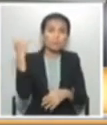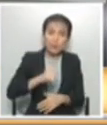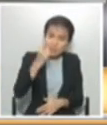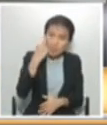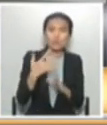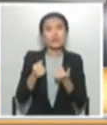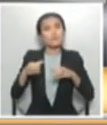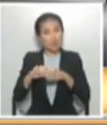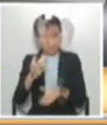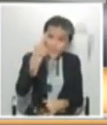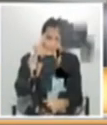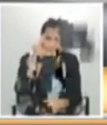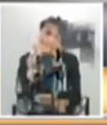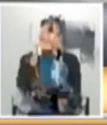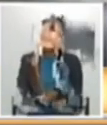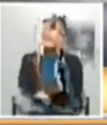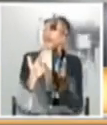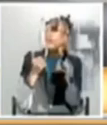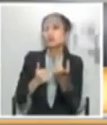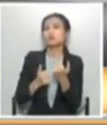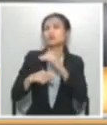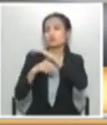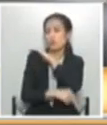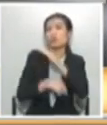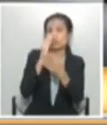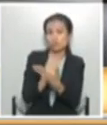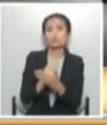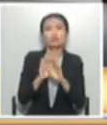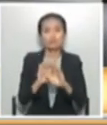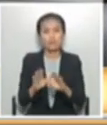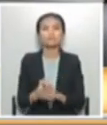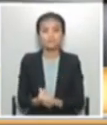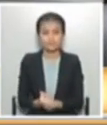มไทยนั้นหยุดคอร์รัปชันเป็นปัญหาสำคัญขอฝากด้วยครับขอขอบคุณครับ